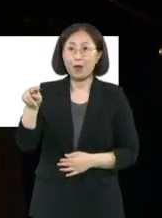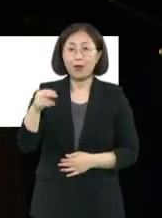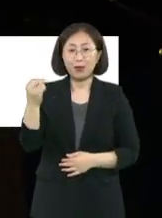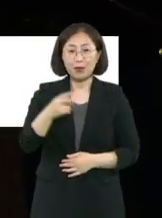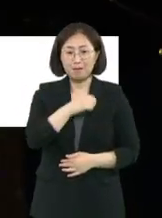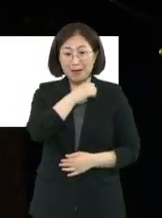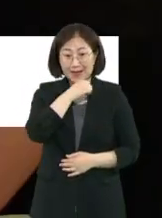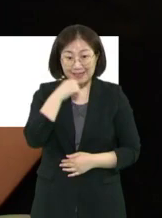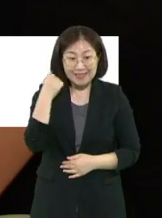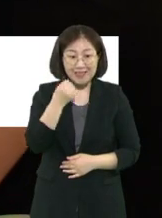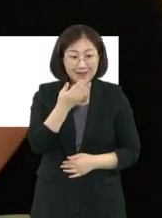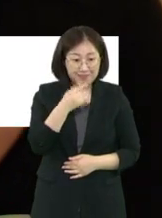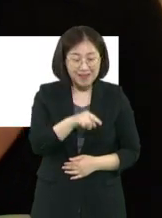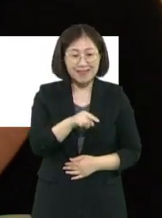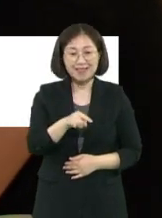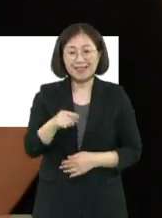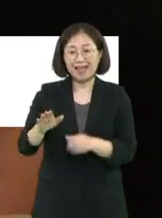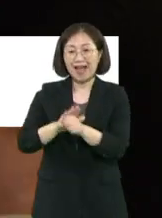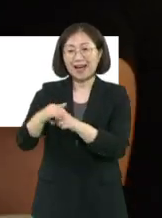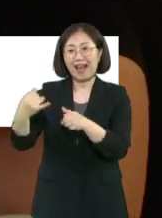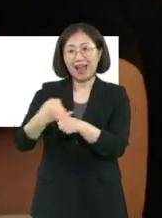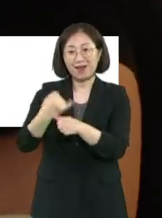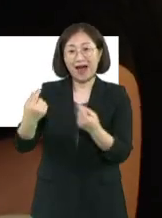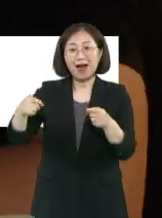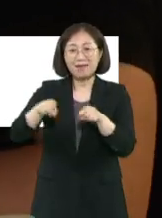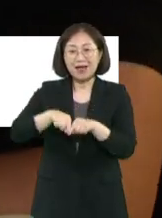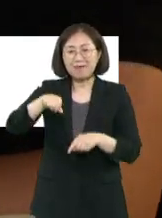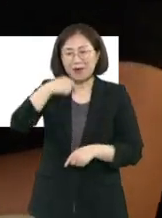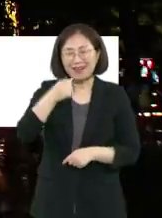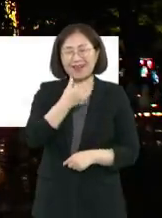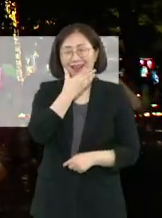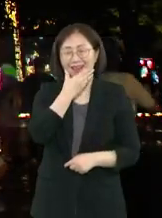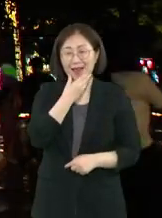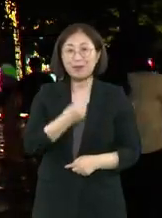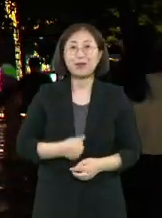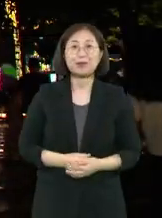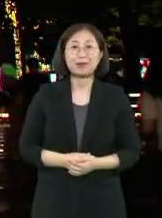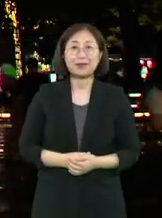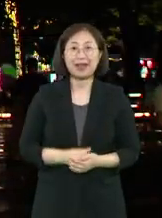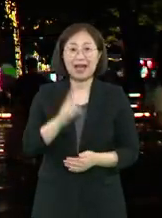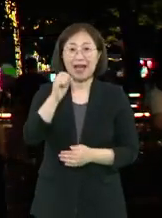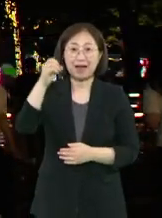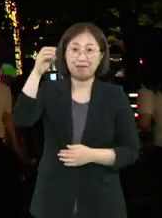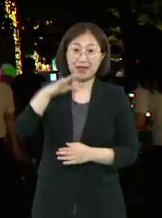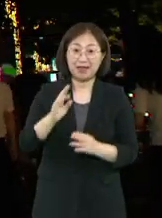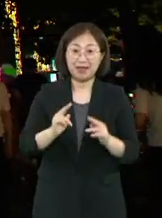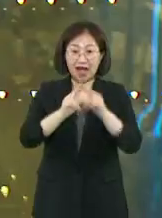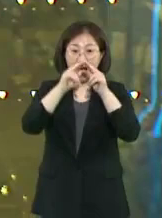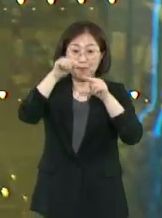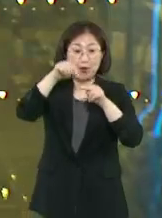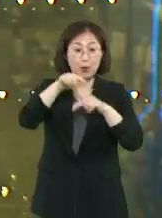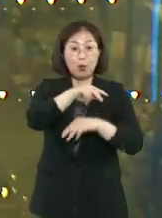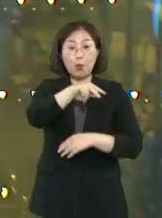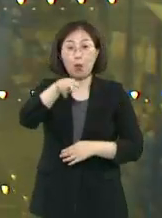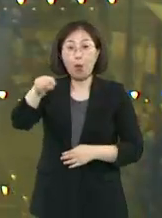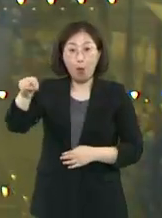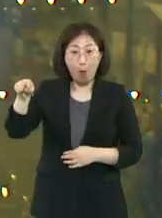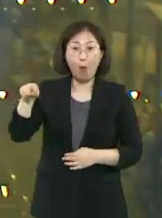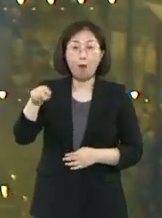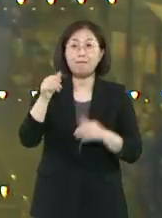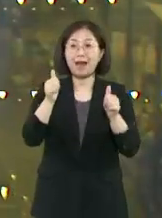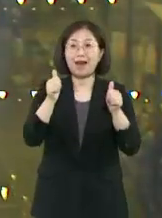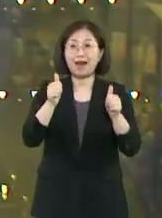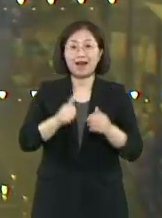이렇게 맛있는 음식을 사랑하는 애인과 먹으니까 너무 행복한 것 같습니다. 한빛탑 위에서 바라보는 물빛광장은 또 다른